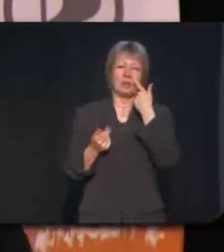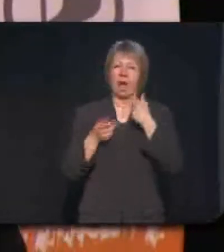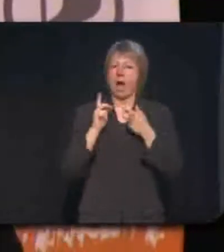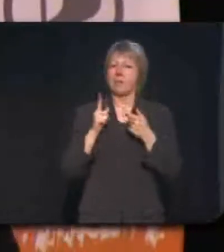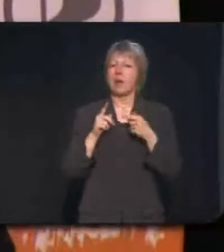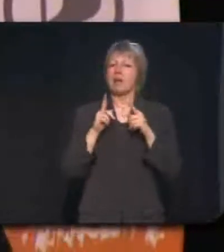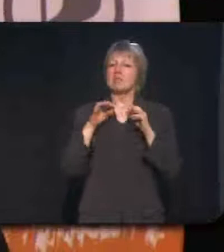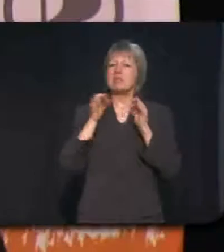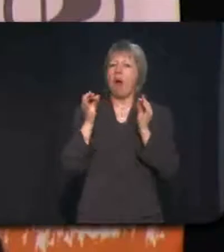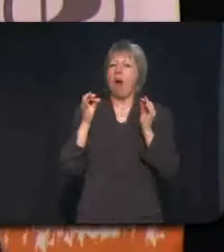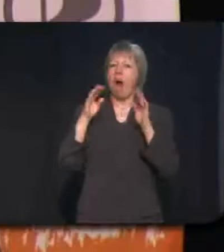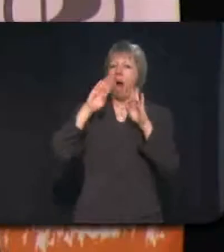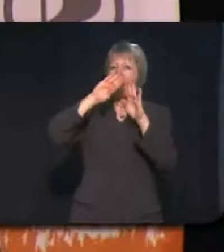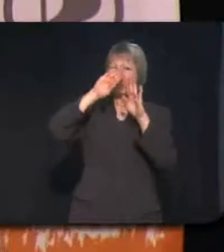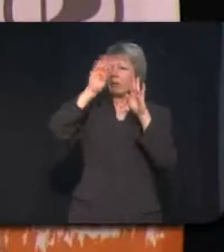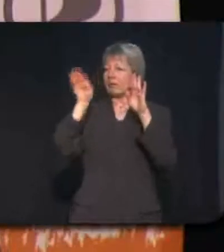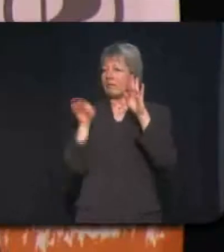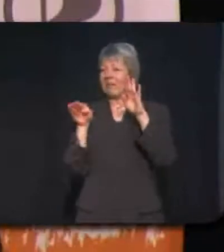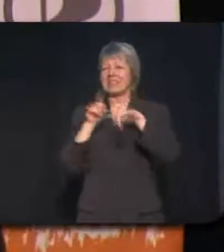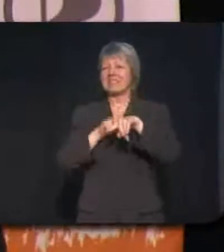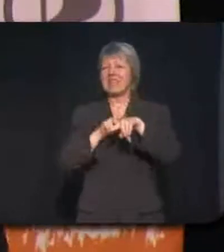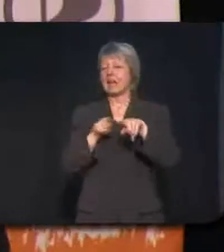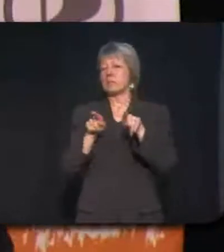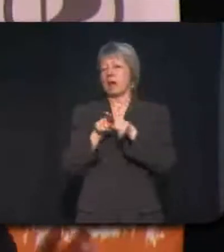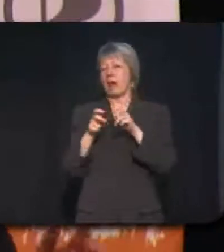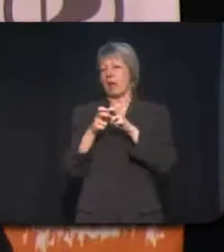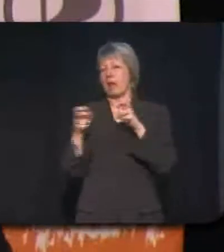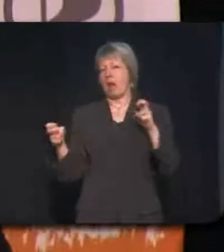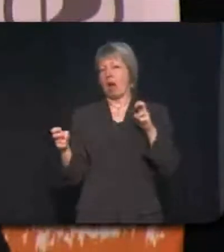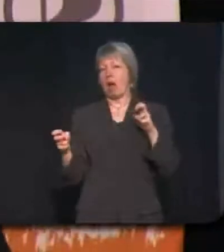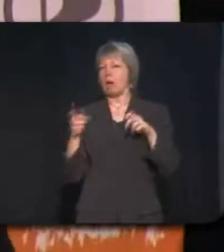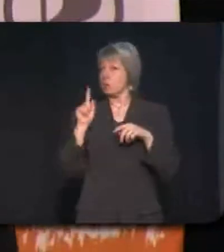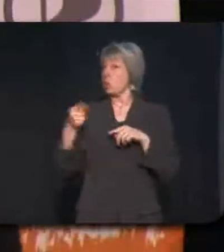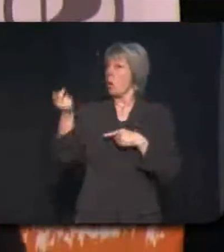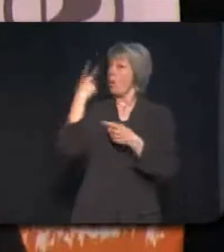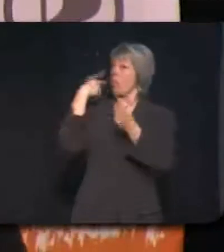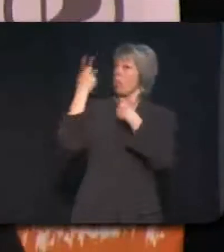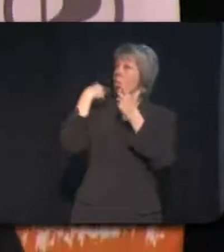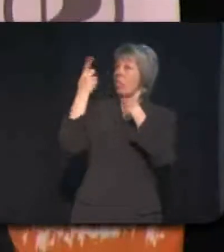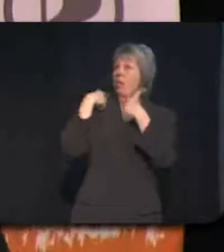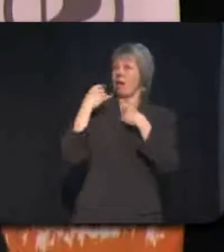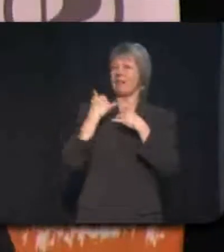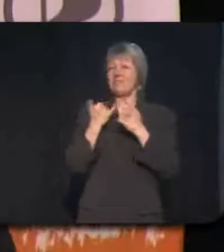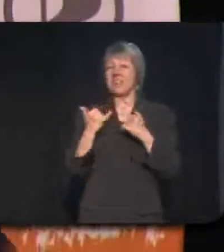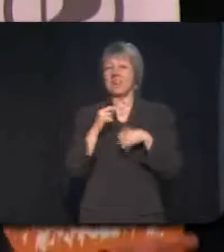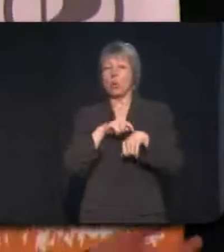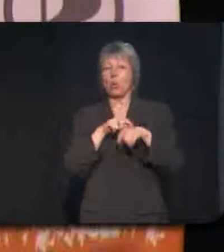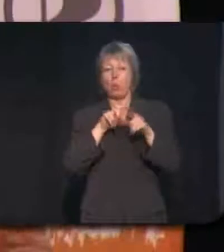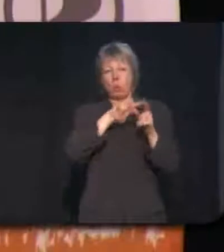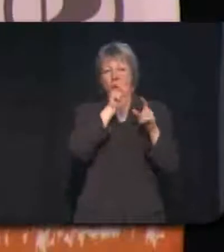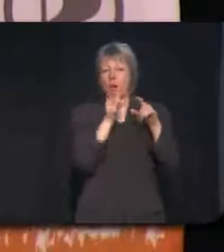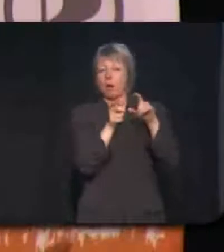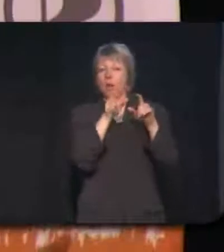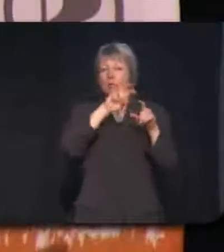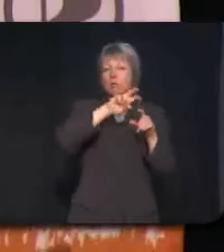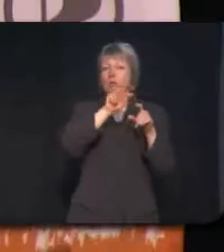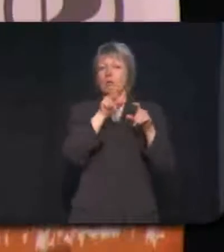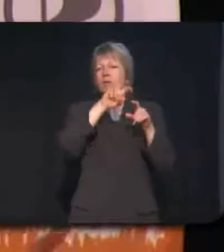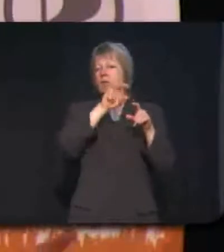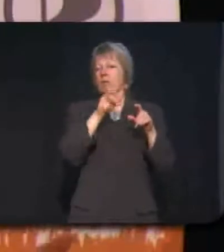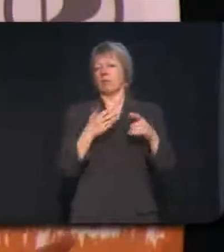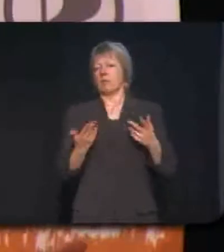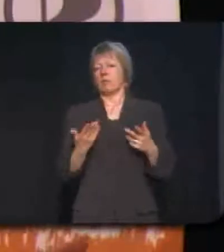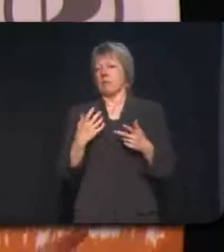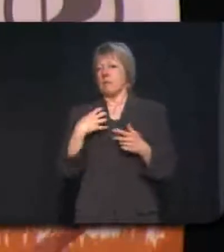lang und ich denke nicht dass uns vorgegeben werden sollte wie wir das quasi einteilen durch die Uhr sondern die Gesellschaft es ist schon richtig dass es ein